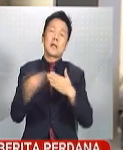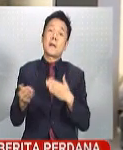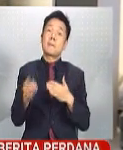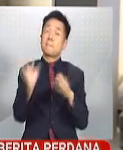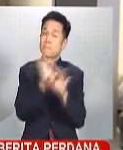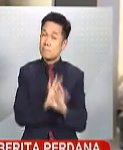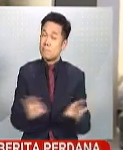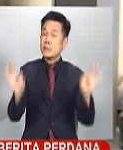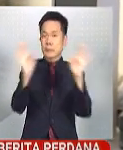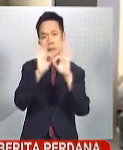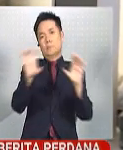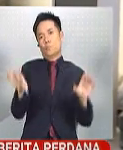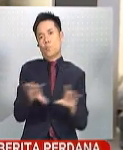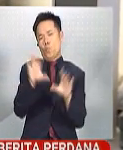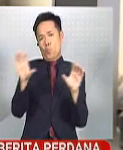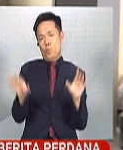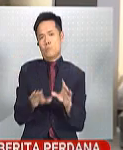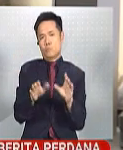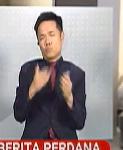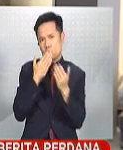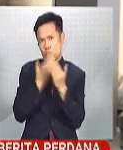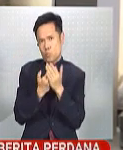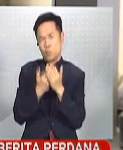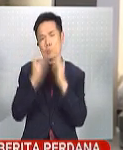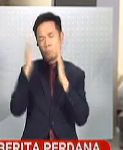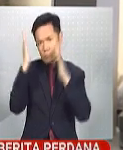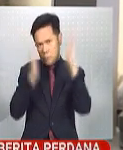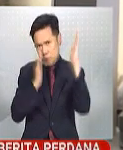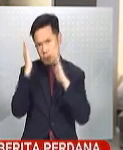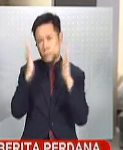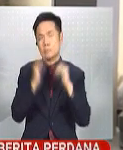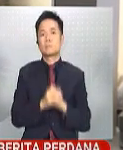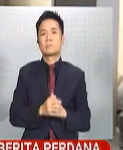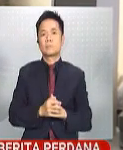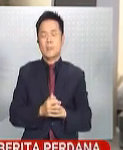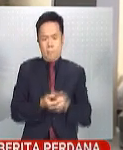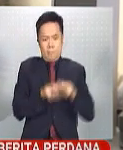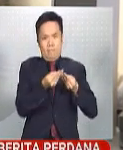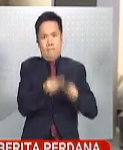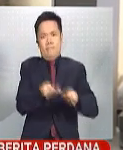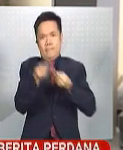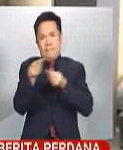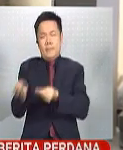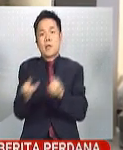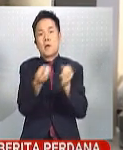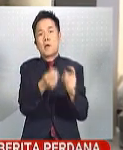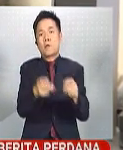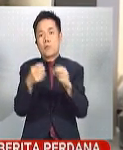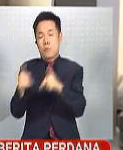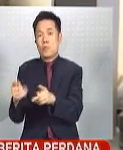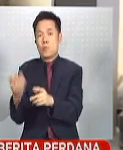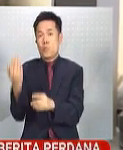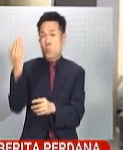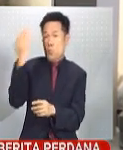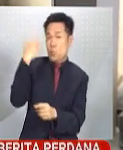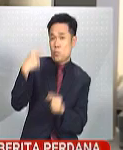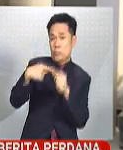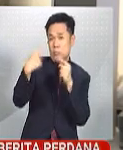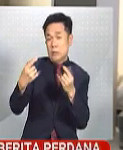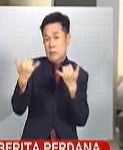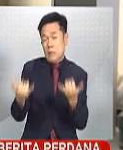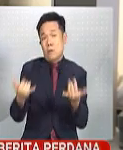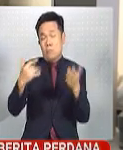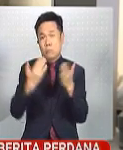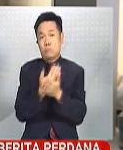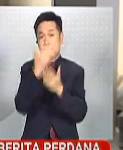dengan settle negara dengan baiklah. Tak kira sesiapa pun. Kita pun kena bagi peluang pembangkang yang before ataupun yang sekarang ni